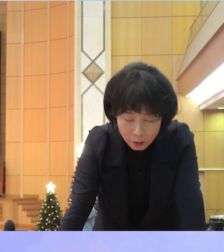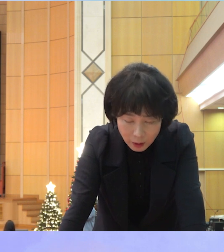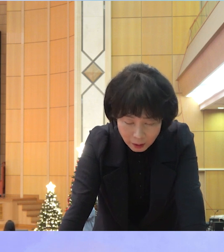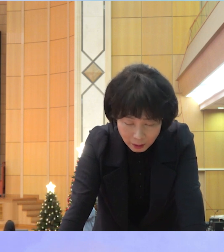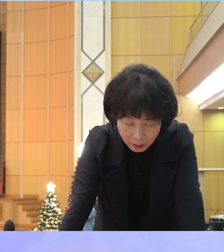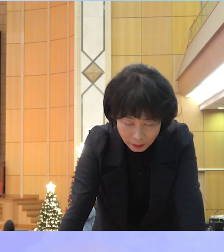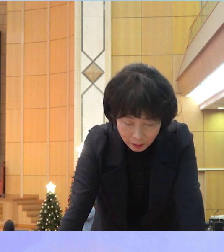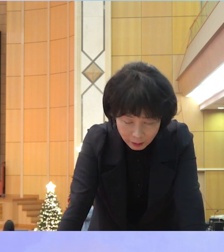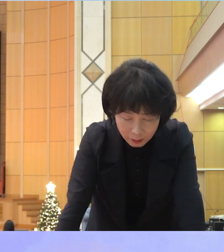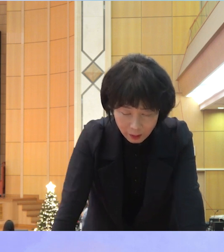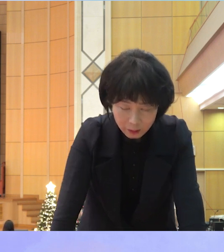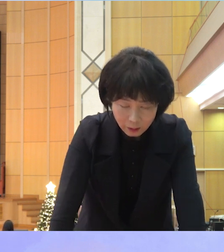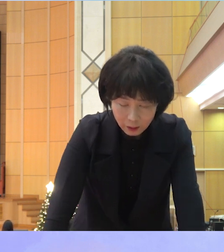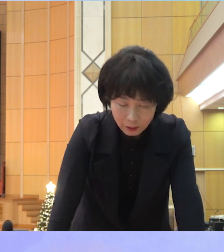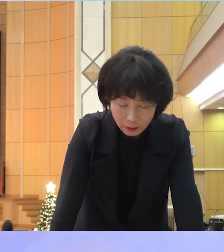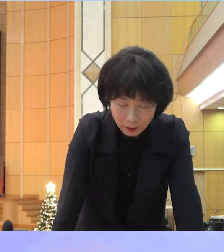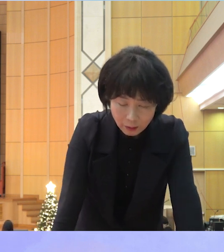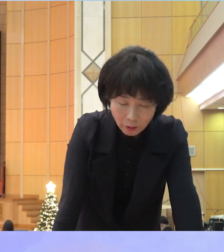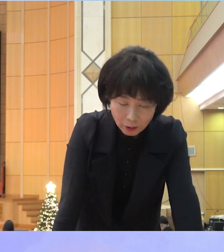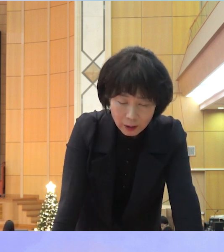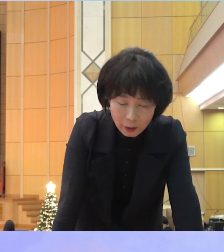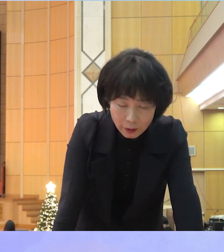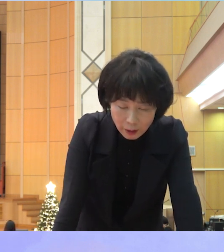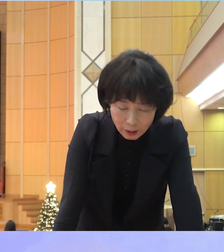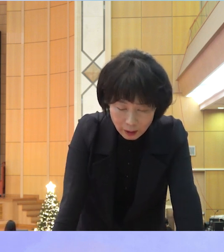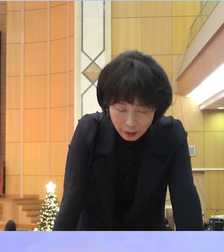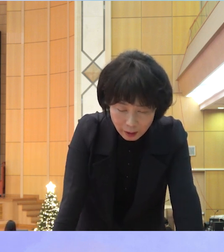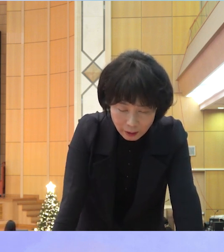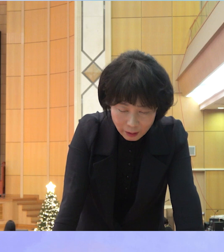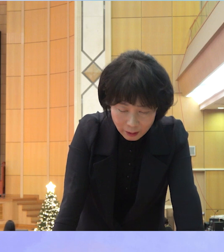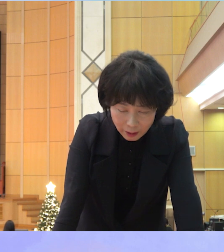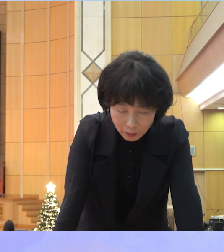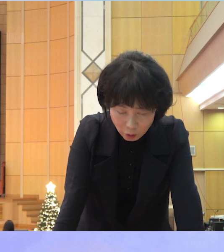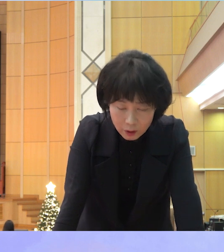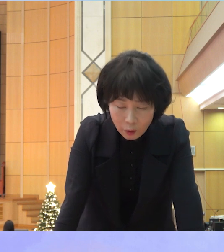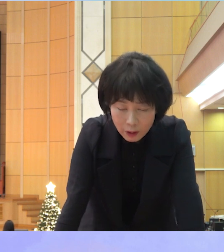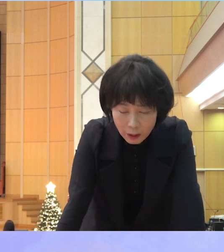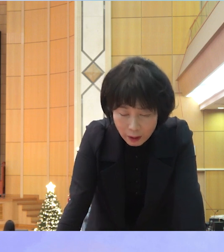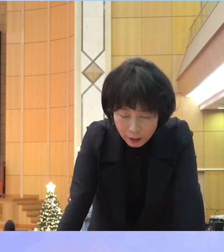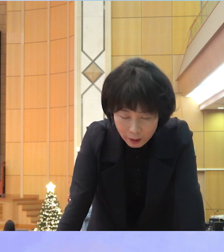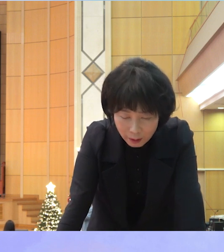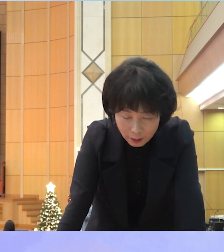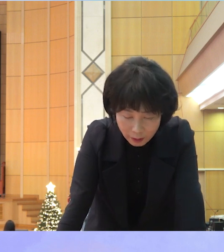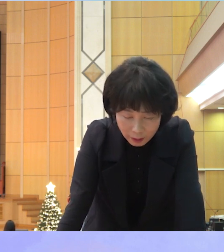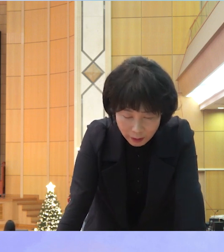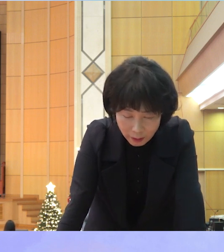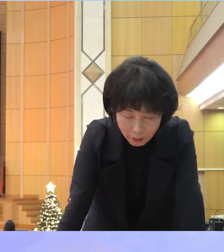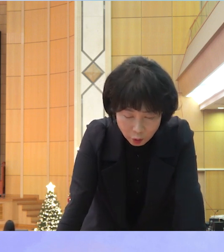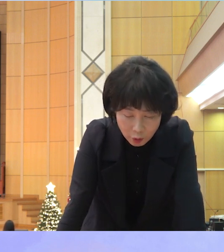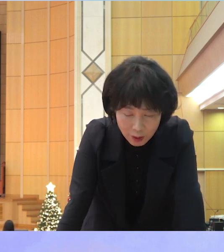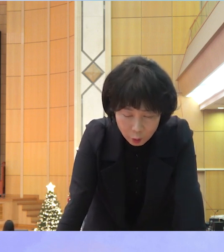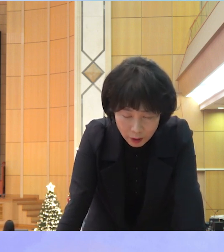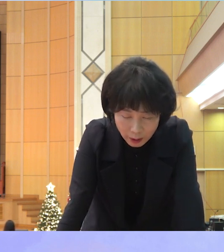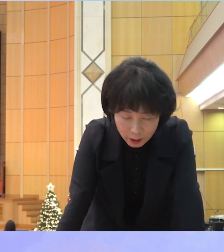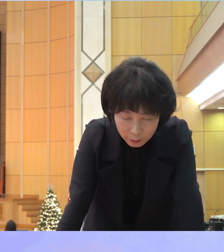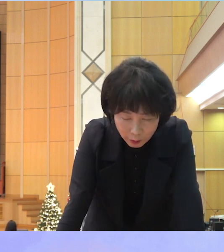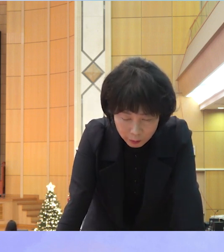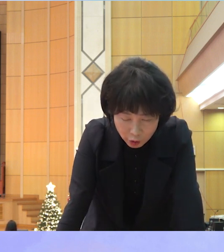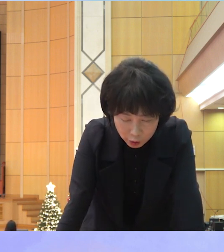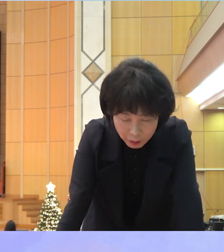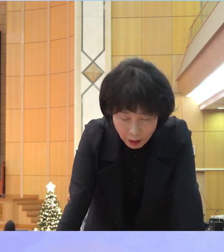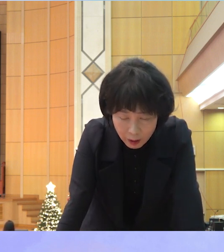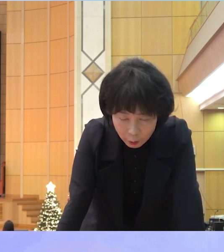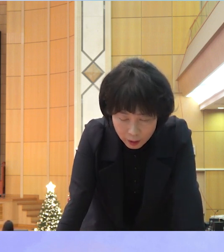야베스 기도처럼 환난에서 벗어나서 근심이 없게 하옵소서. 평안하게 하여 주시옵소서. 건강하게